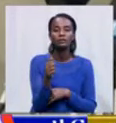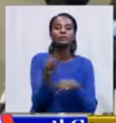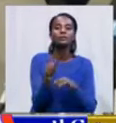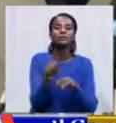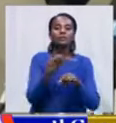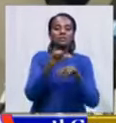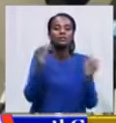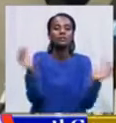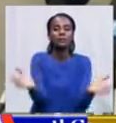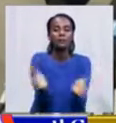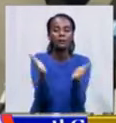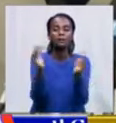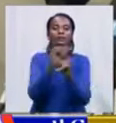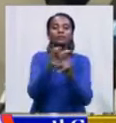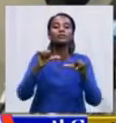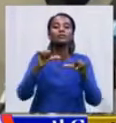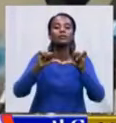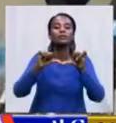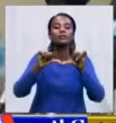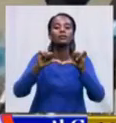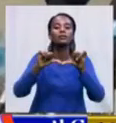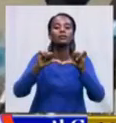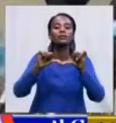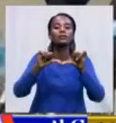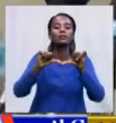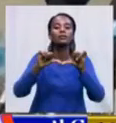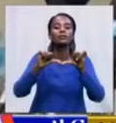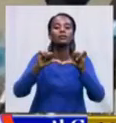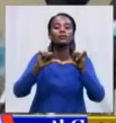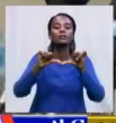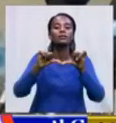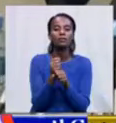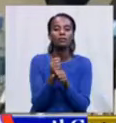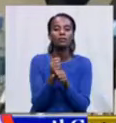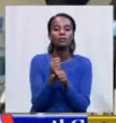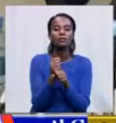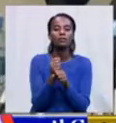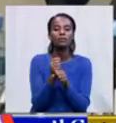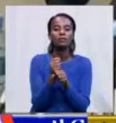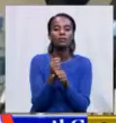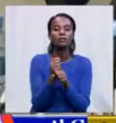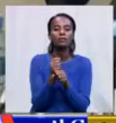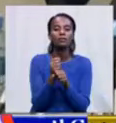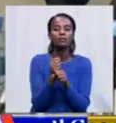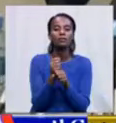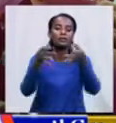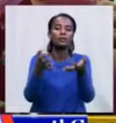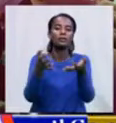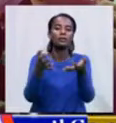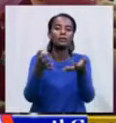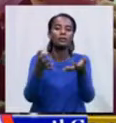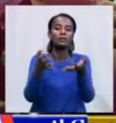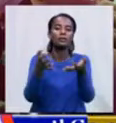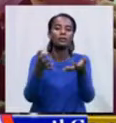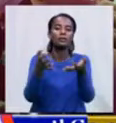እንድንበራታ እንድንቀጥል እንድንሰራበት አደራ ማለት አደራ ማስተላለፍ እፈልጋለሁ